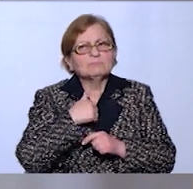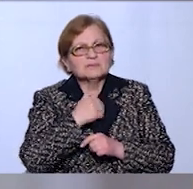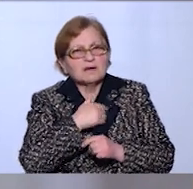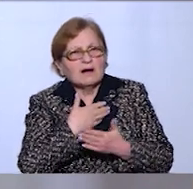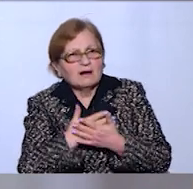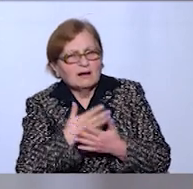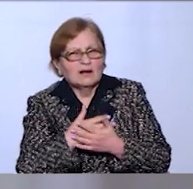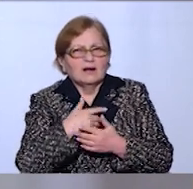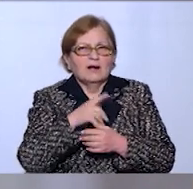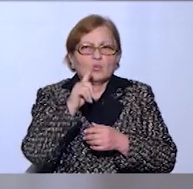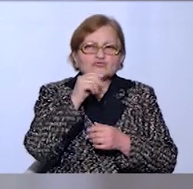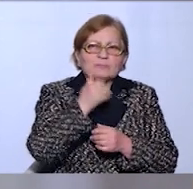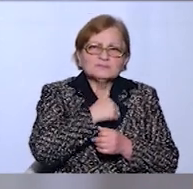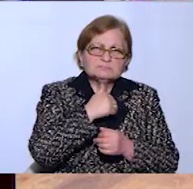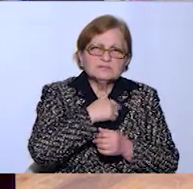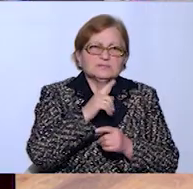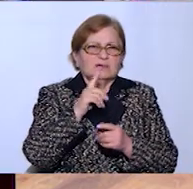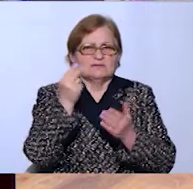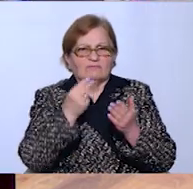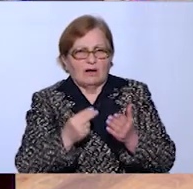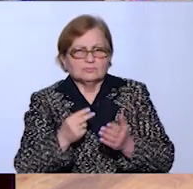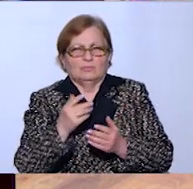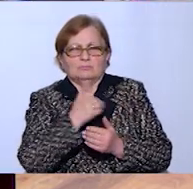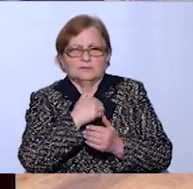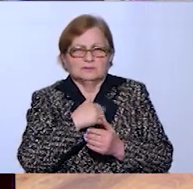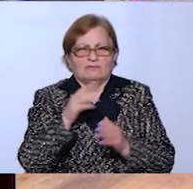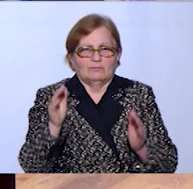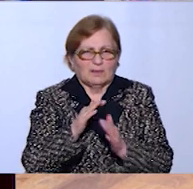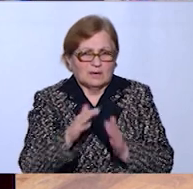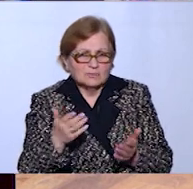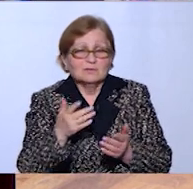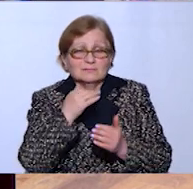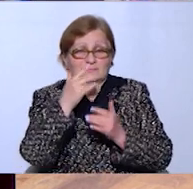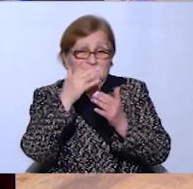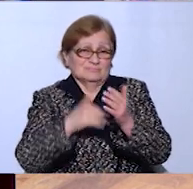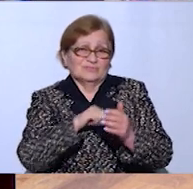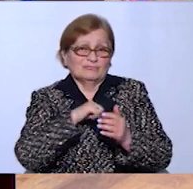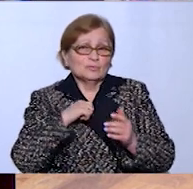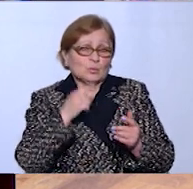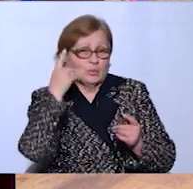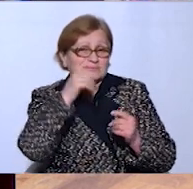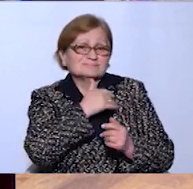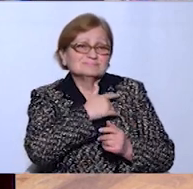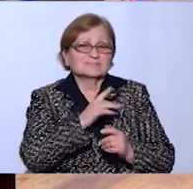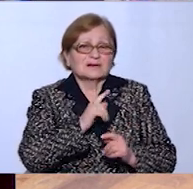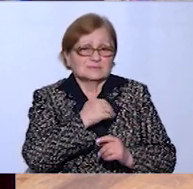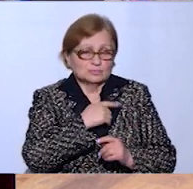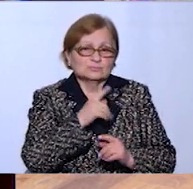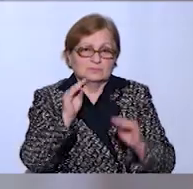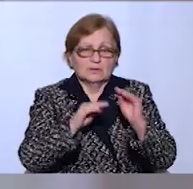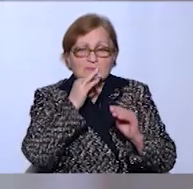ძალიან კარგად დამოუკიდებლობის უნარებს და უვითარებს თვითრეალიზების განცდას, რომ მან ვთქვათ